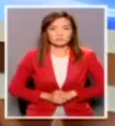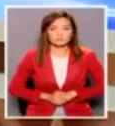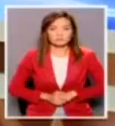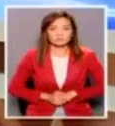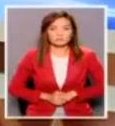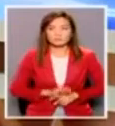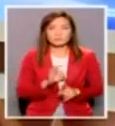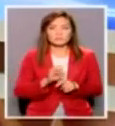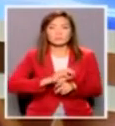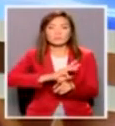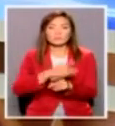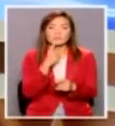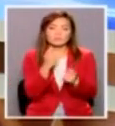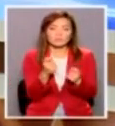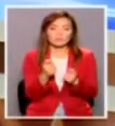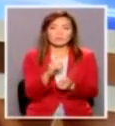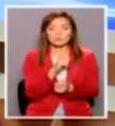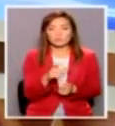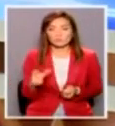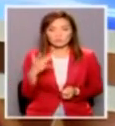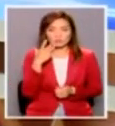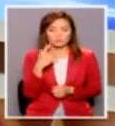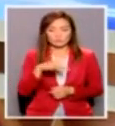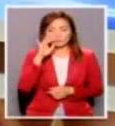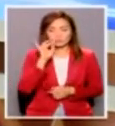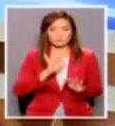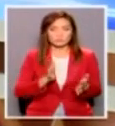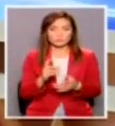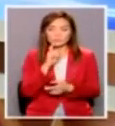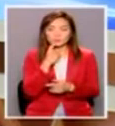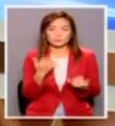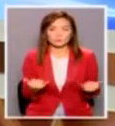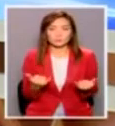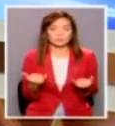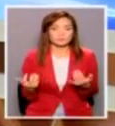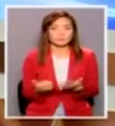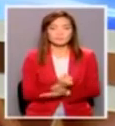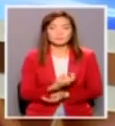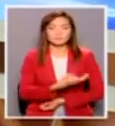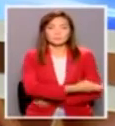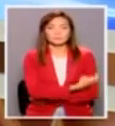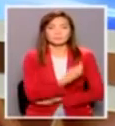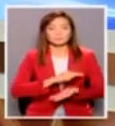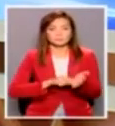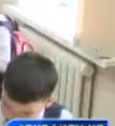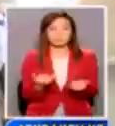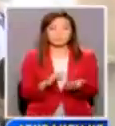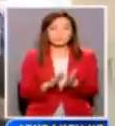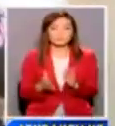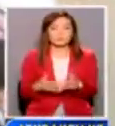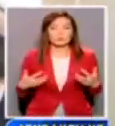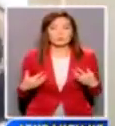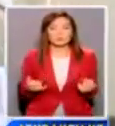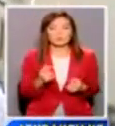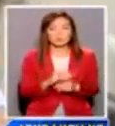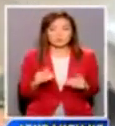в целях обеспечения безопасности граждане учитывая возникшие трудности при получении медицинских справок о состоянии здоровья